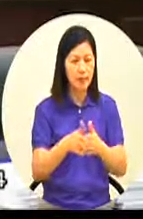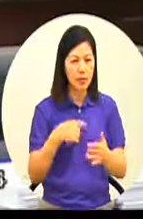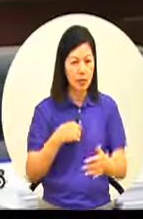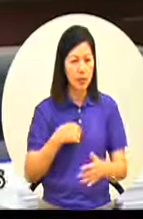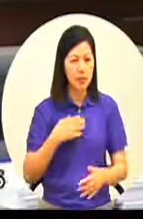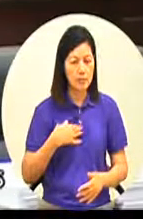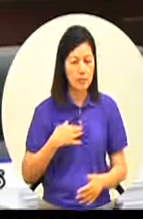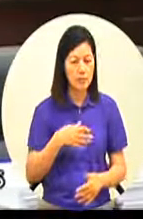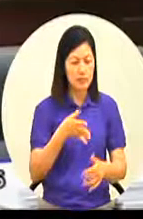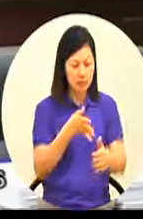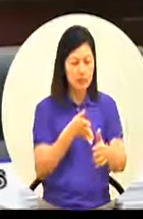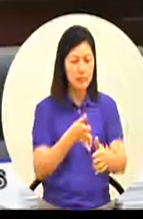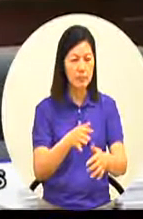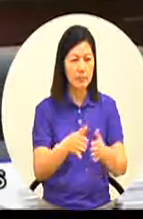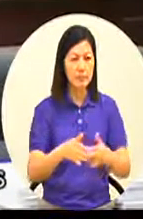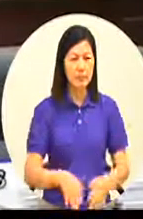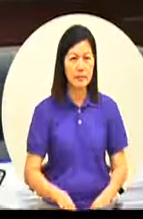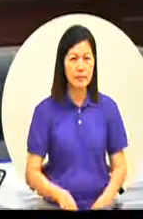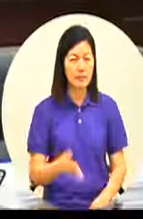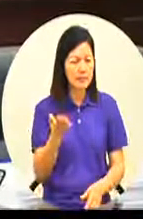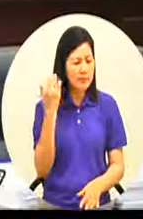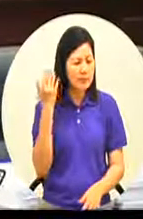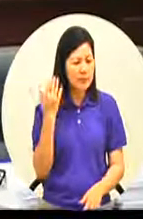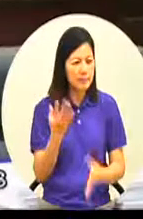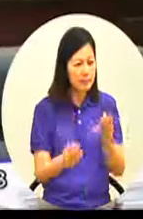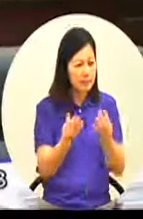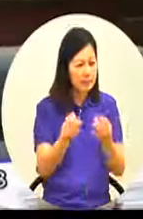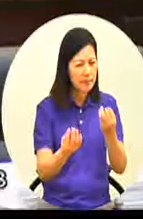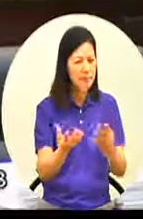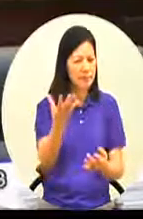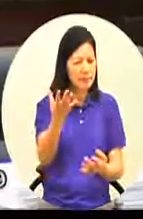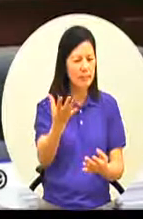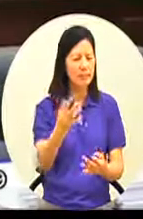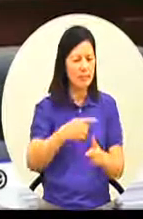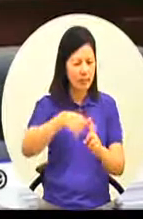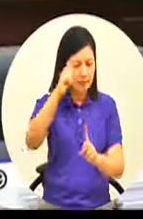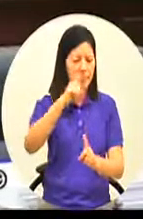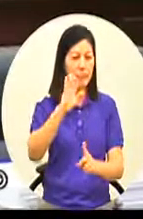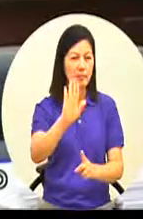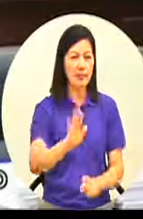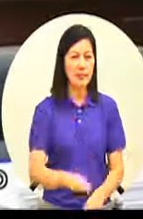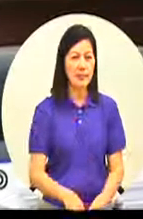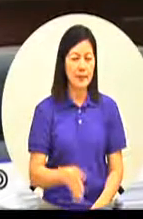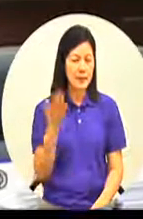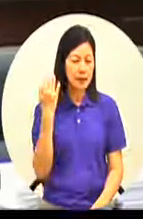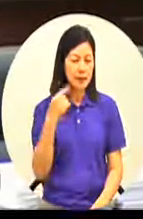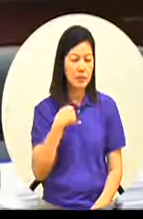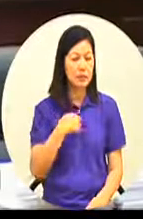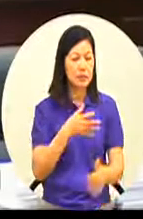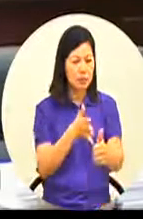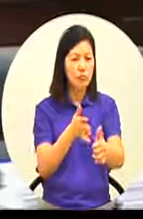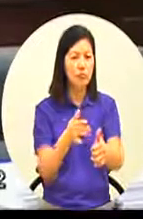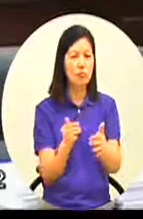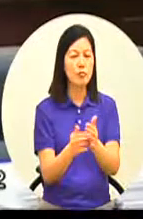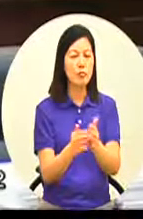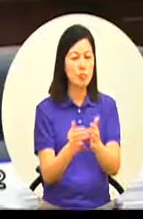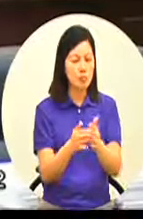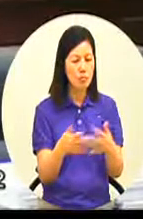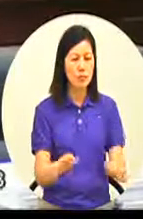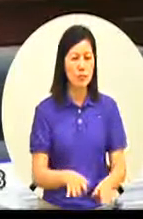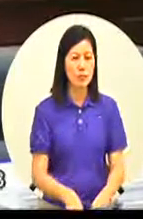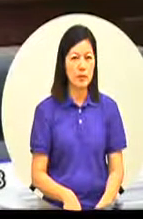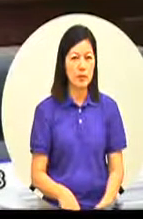然我觉得因为上次的比例有一点偏高，所以我特别上次也跟请教一下主委，因为我很想这个答案的最